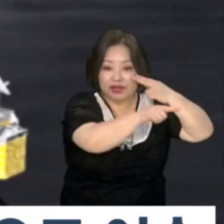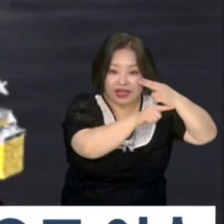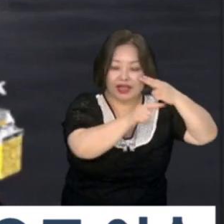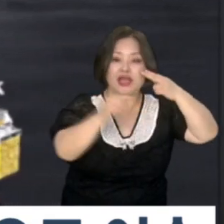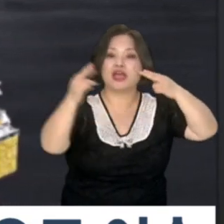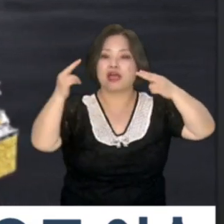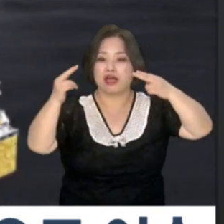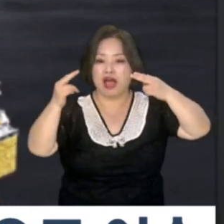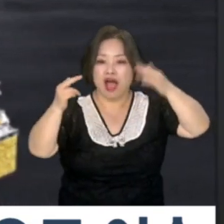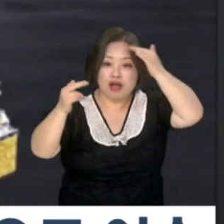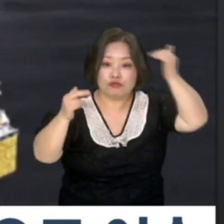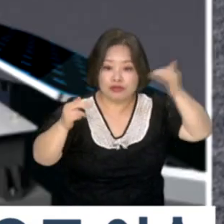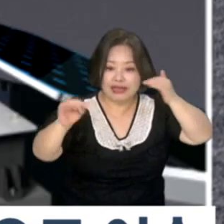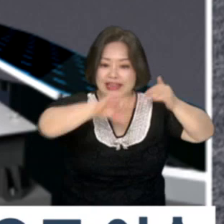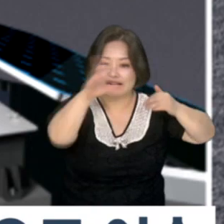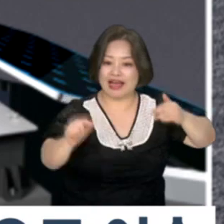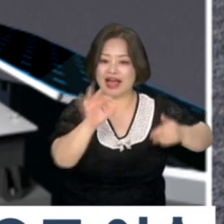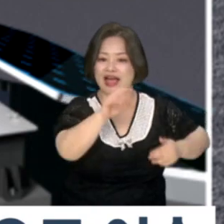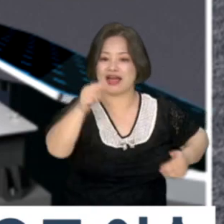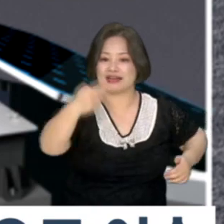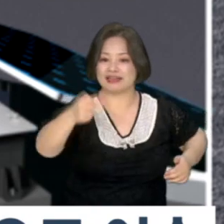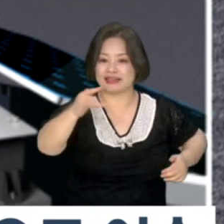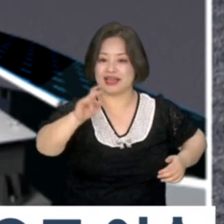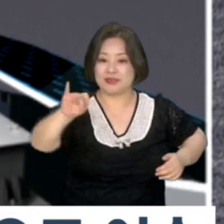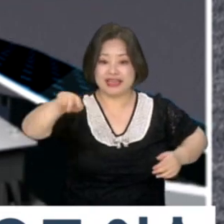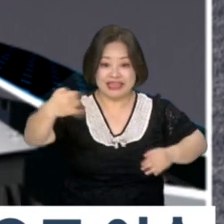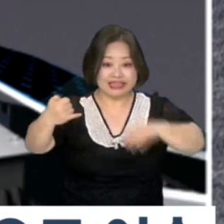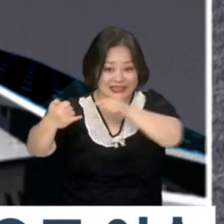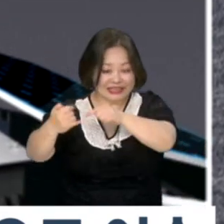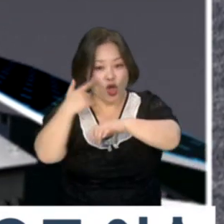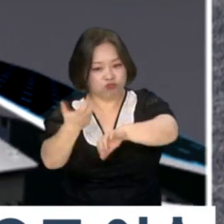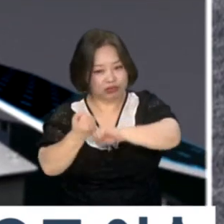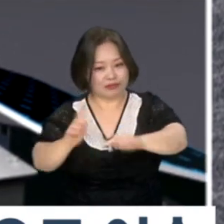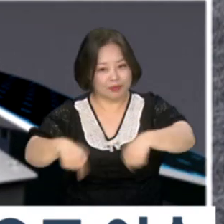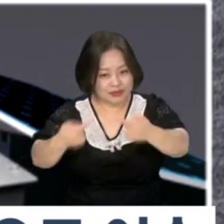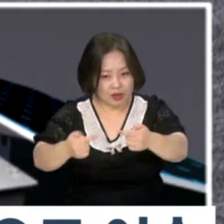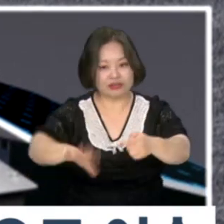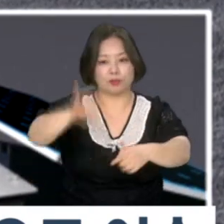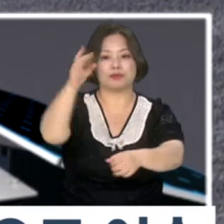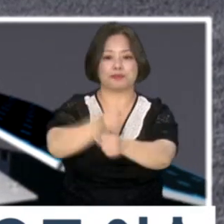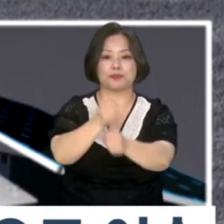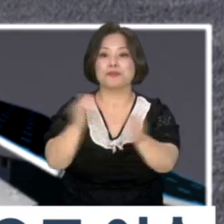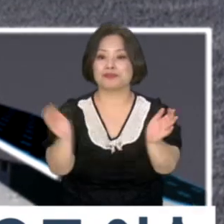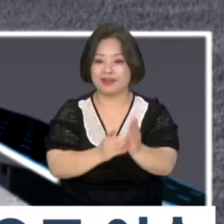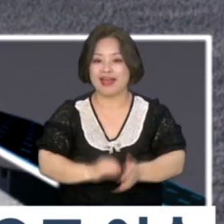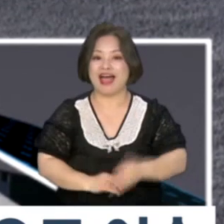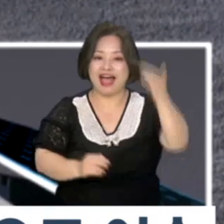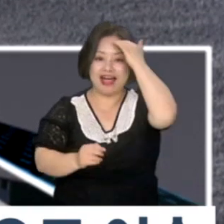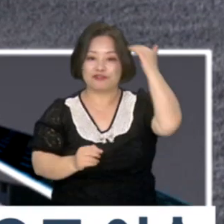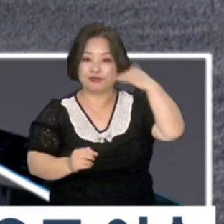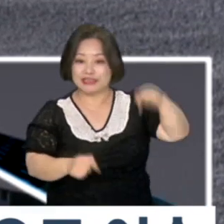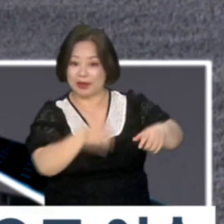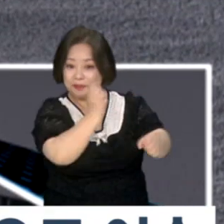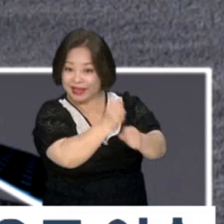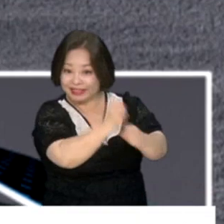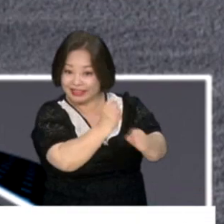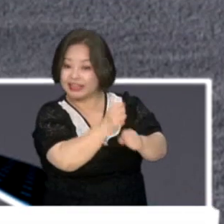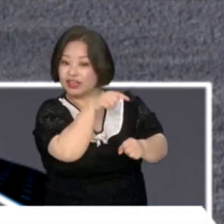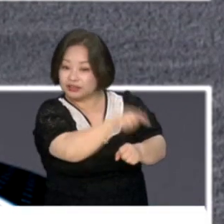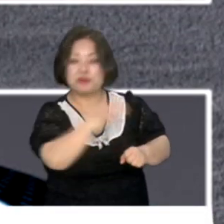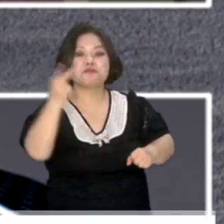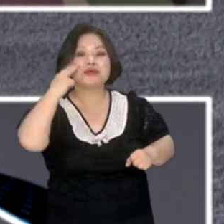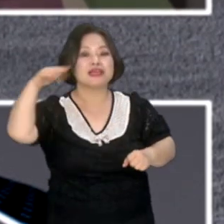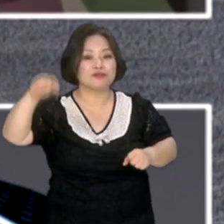달 탐사 프로그램 아르테미스 계획에 참여하면서 천문연에서 직접 개발했습니다 국내에서 만든 과학 탑재체가